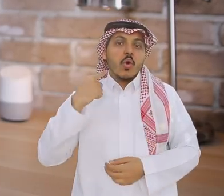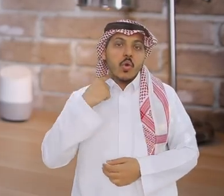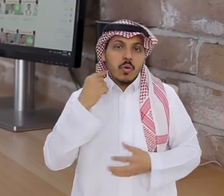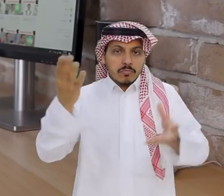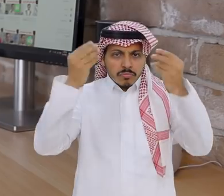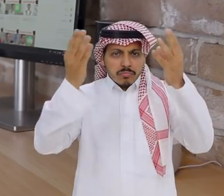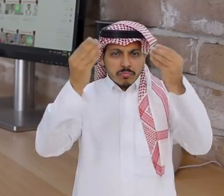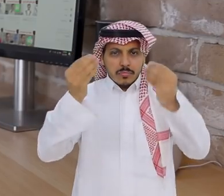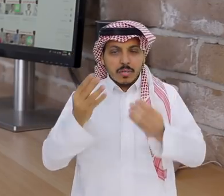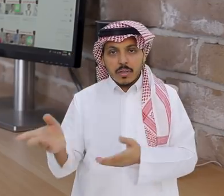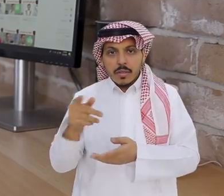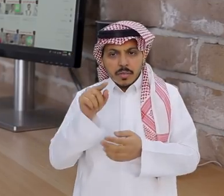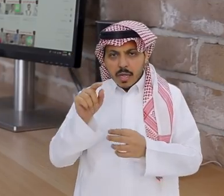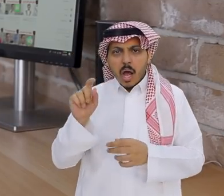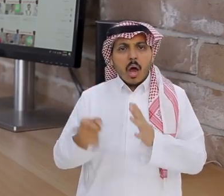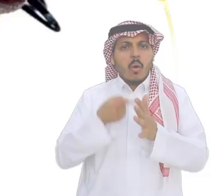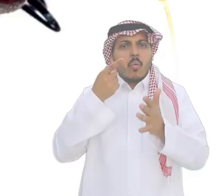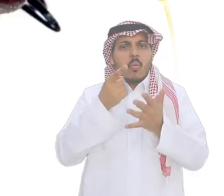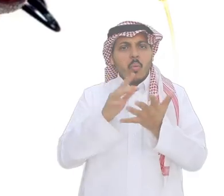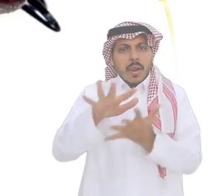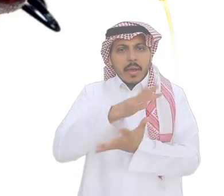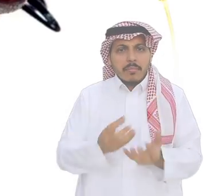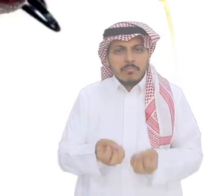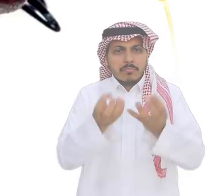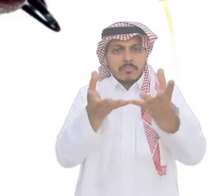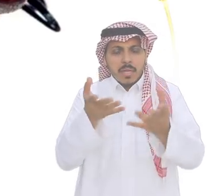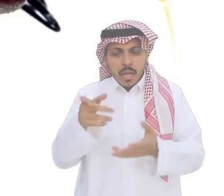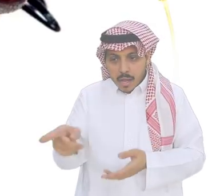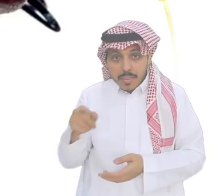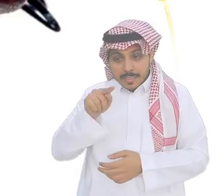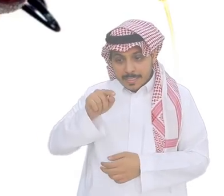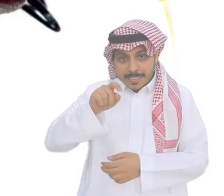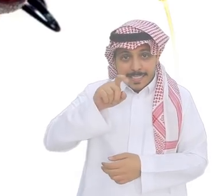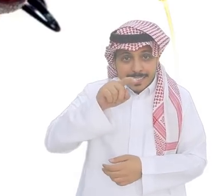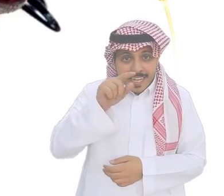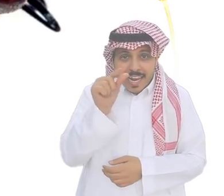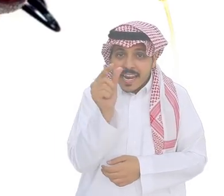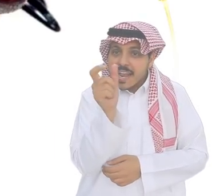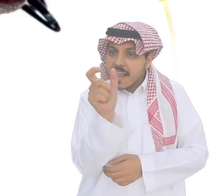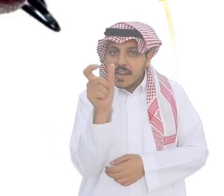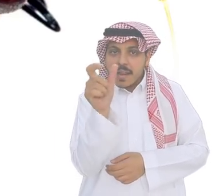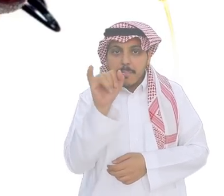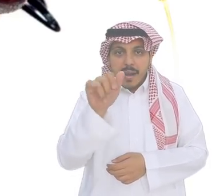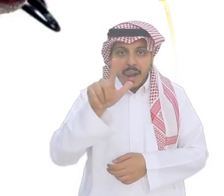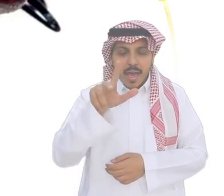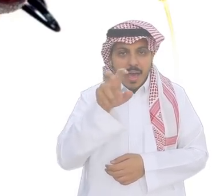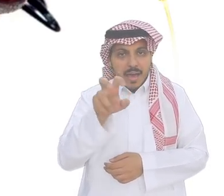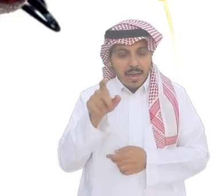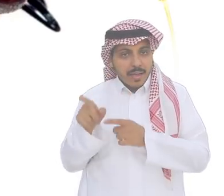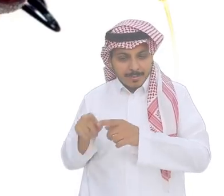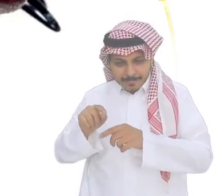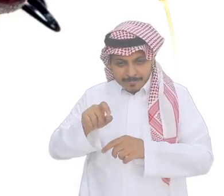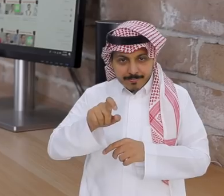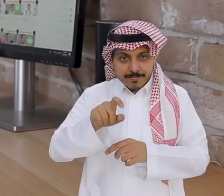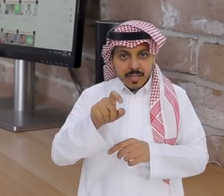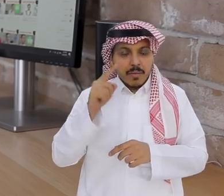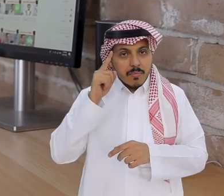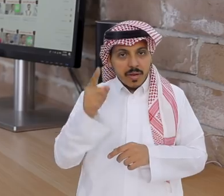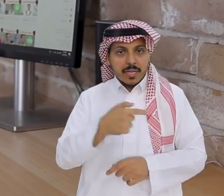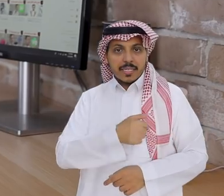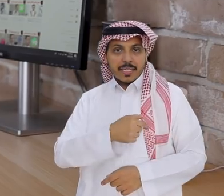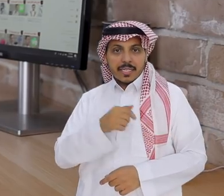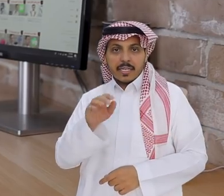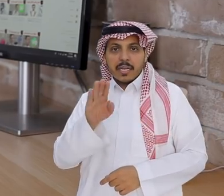أول خبر، والنملة اللي تم اكتشافها اللي تفجر نفسها. الحين نتكلم على نفس الفصيلة من هذا النمل اللي